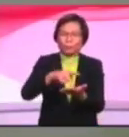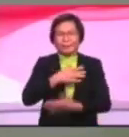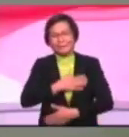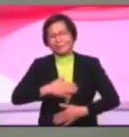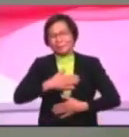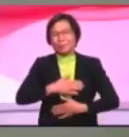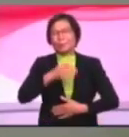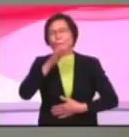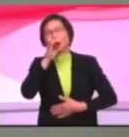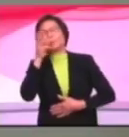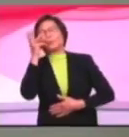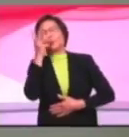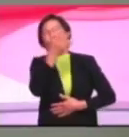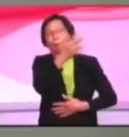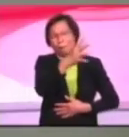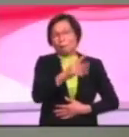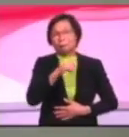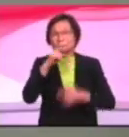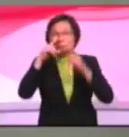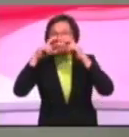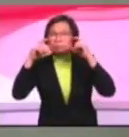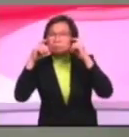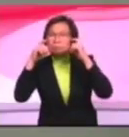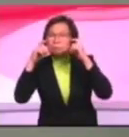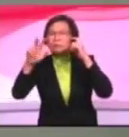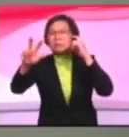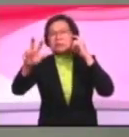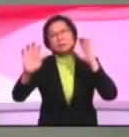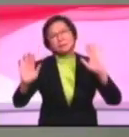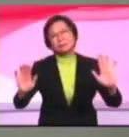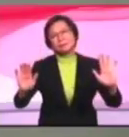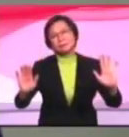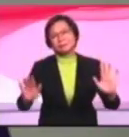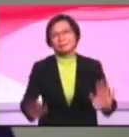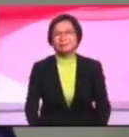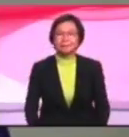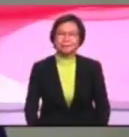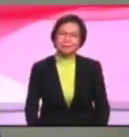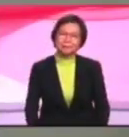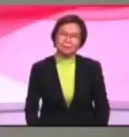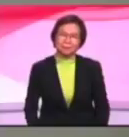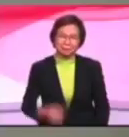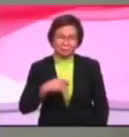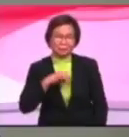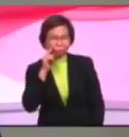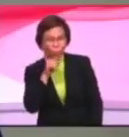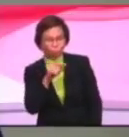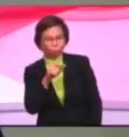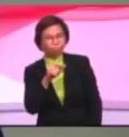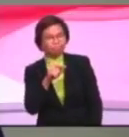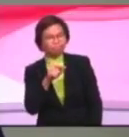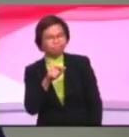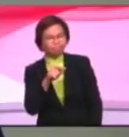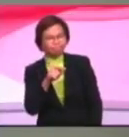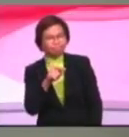14, manakala tidak memakai pelitup muka 3 saja. Jadi saya nampak inilah merupakan